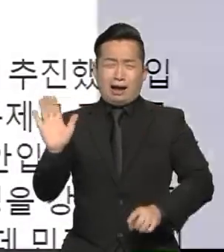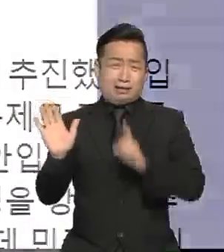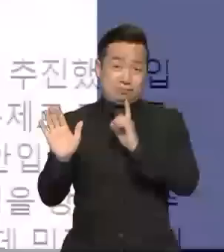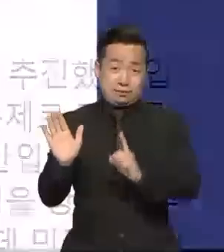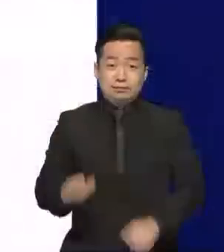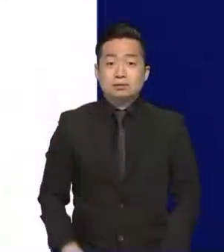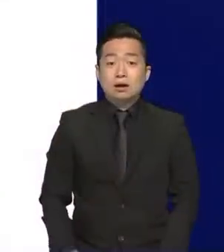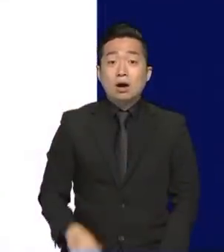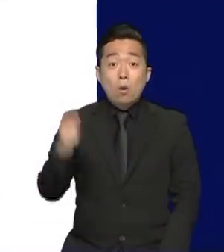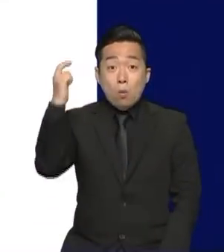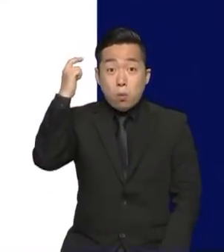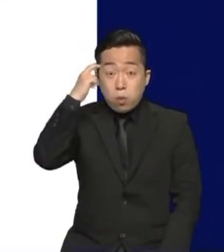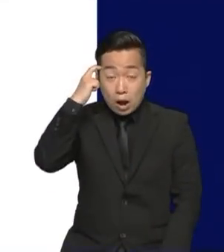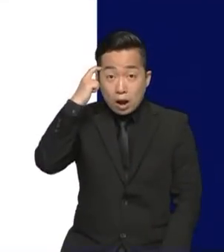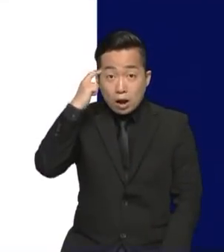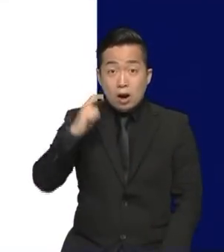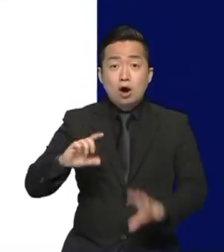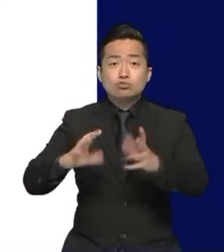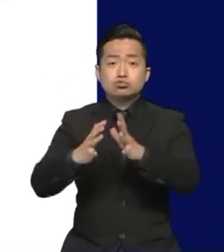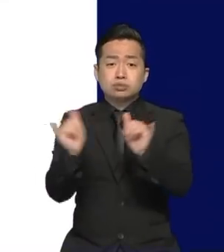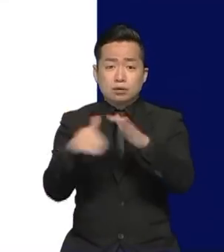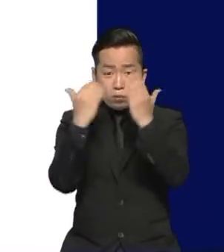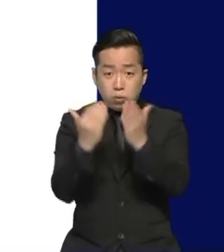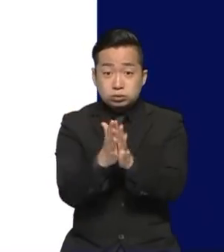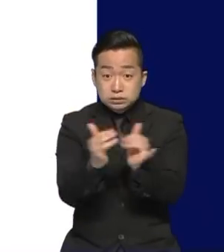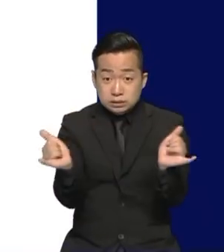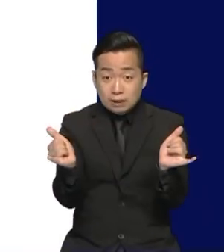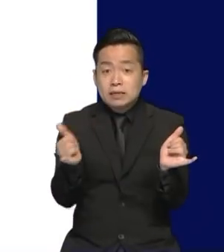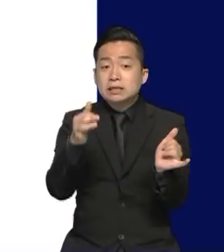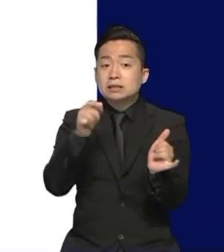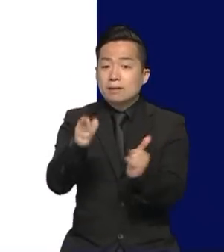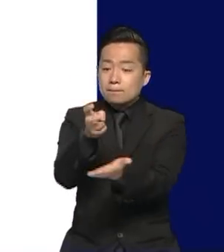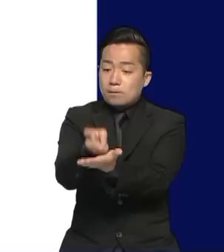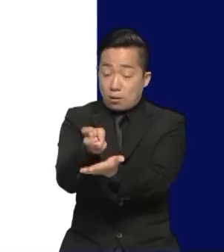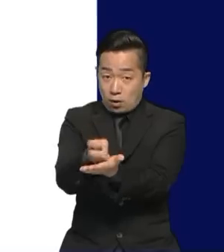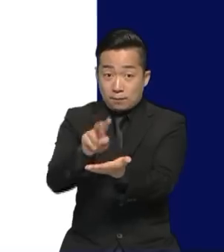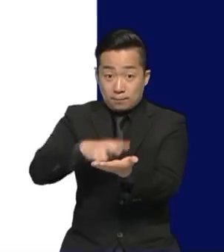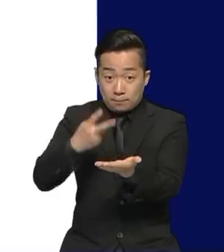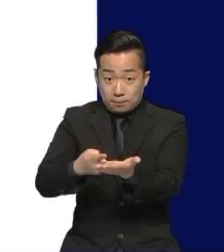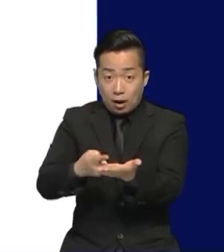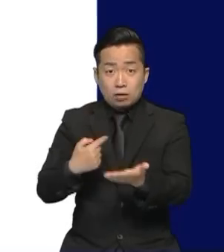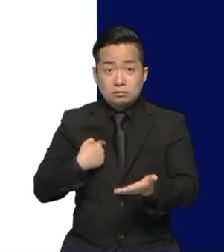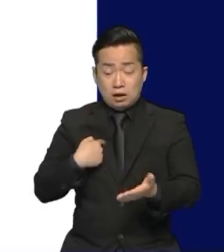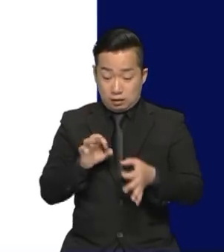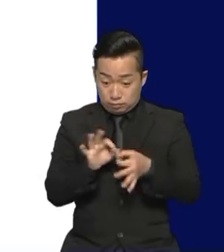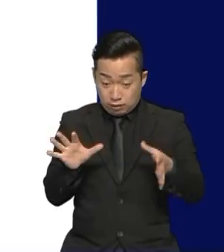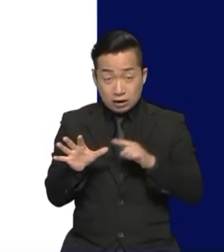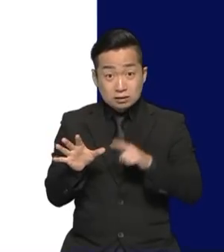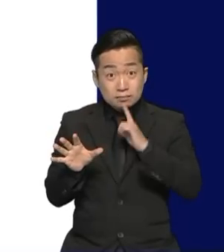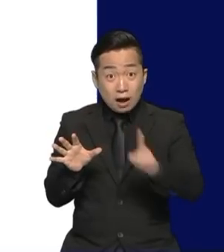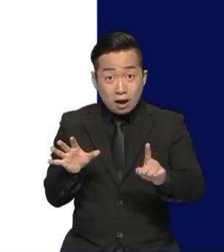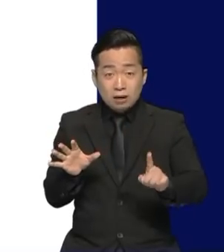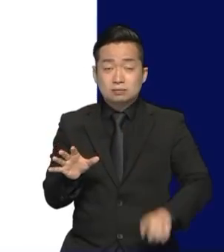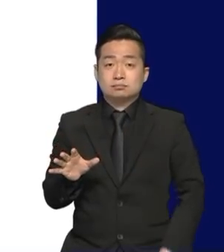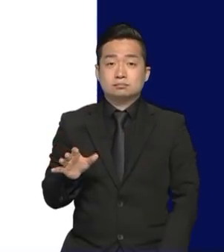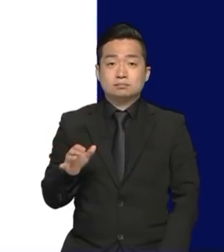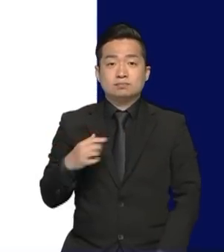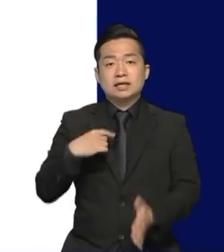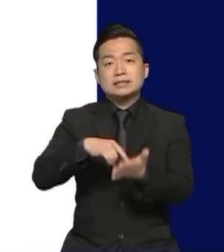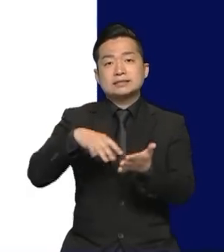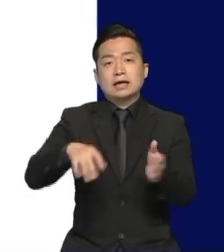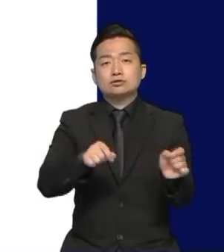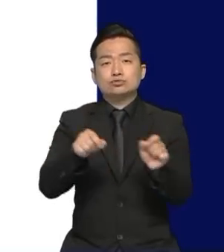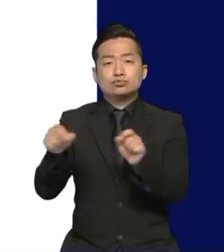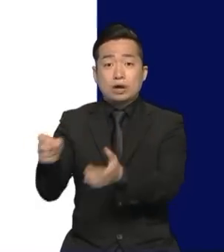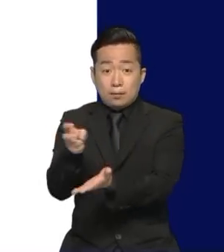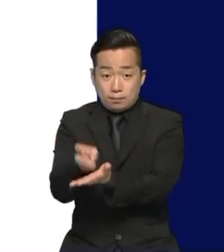불특정 다수를 대상으로 한 법률 제정과 개정은 이해충돌 방지법의 예외 사유라며 자신이 낸 가상화폐 과세 유예